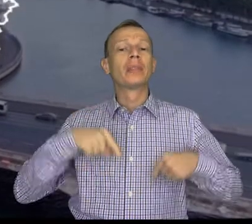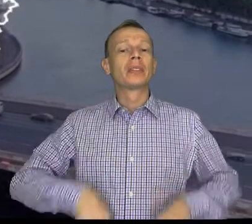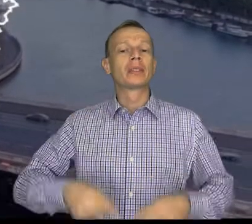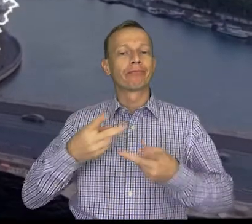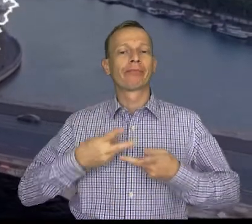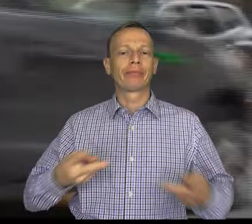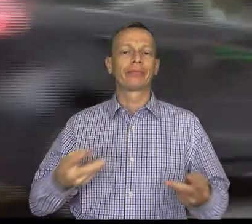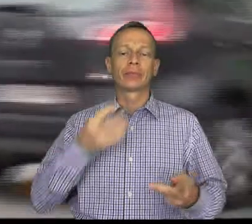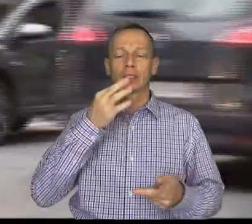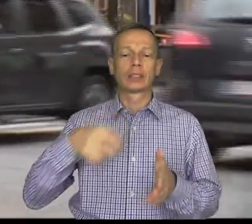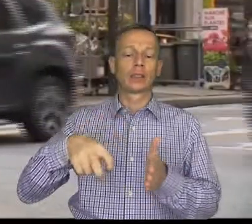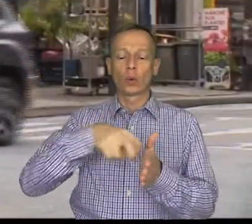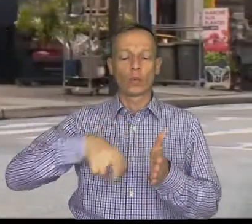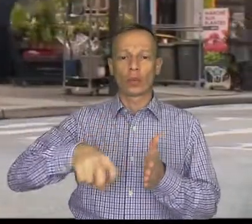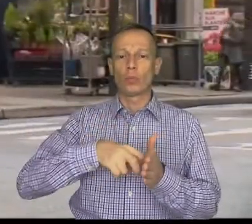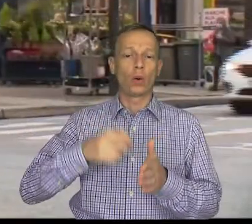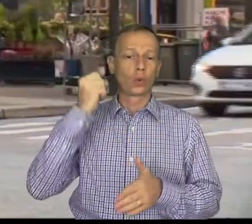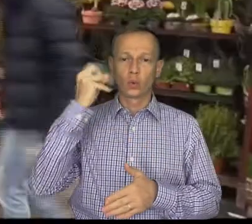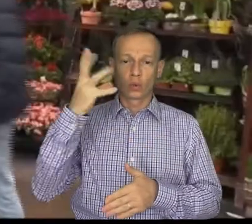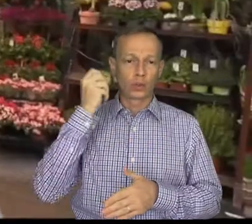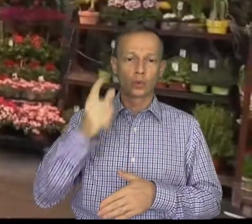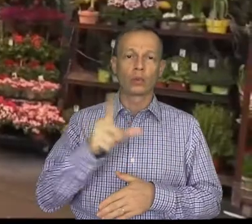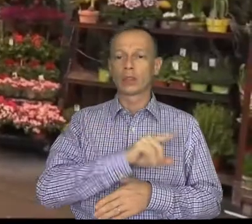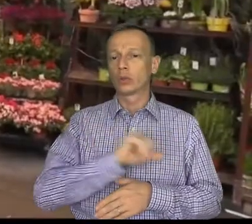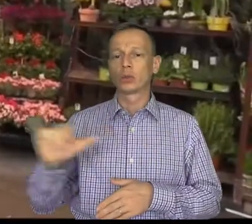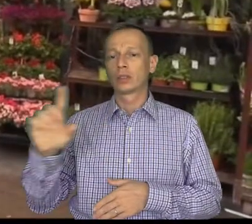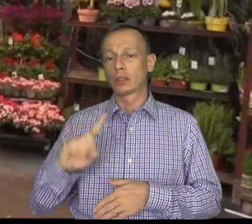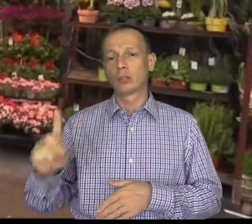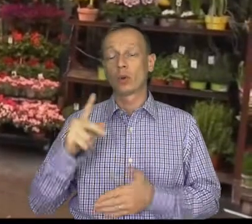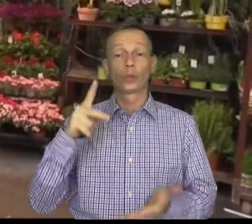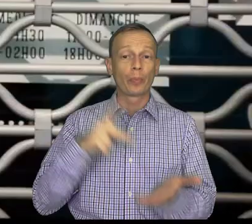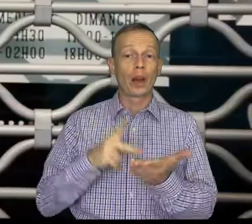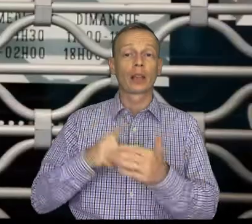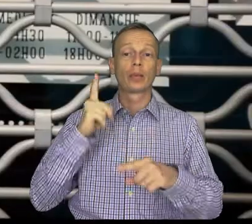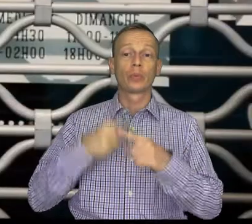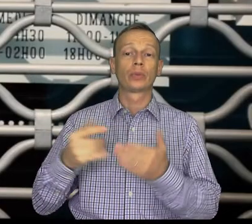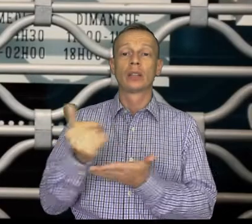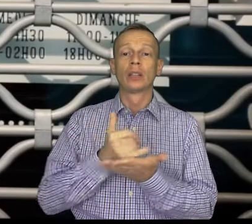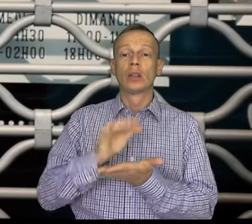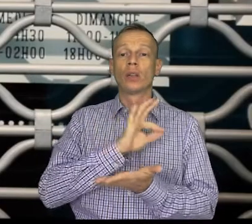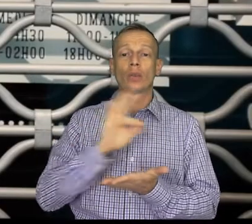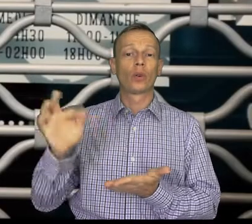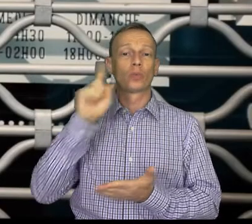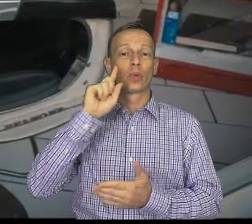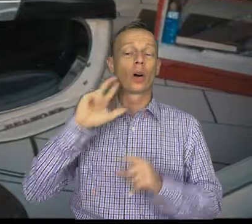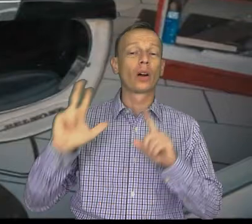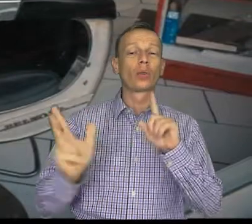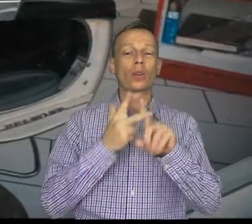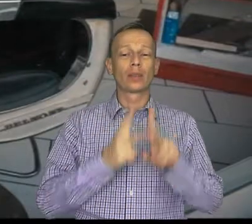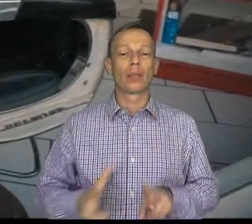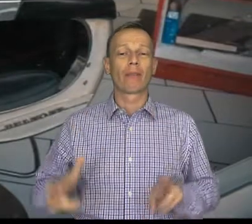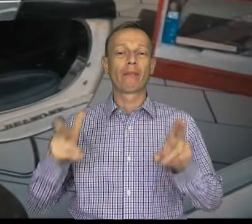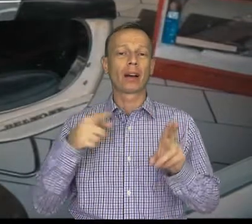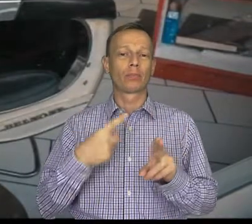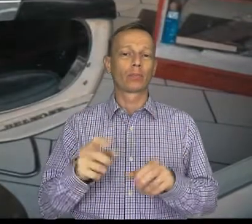jeudi un confinement 7 jours sur 7 pour Paris et la région Île-de-France en proie à la 3e vague du Covid-19. Toutes